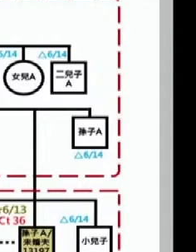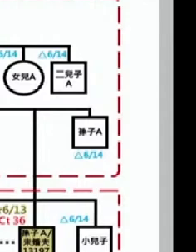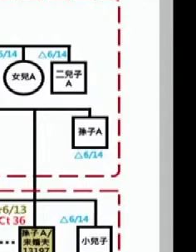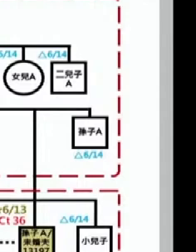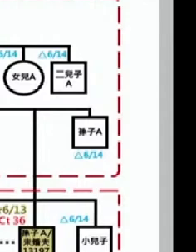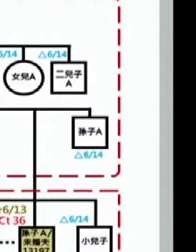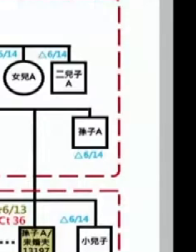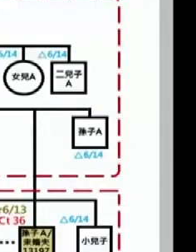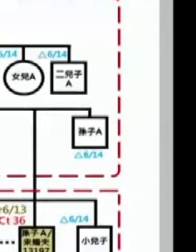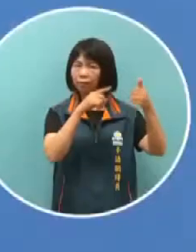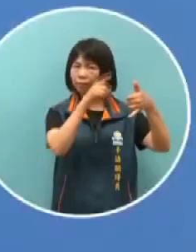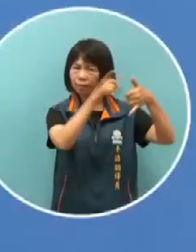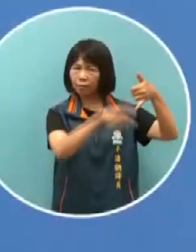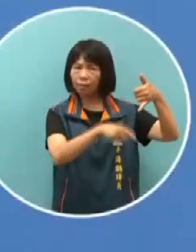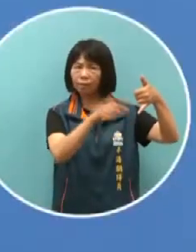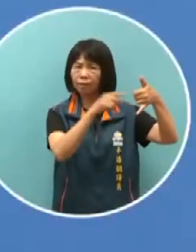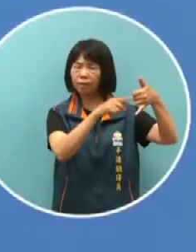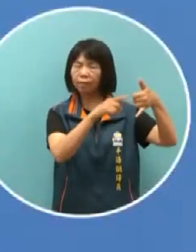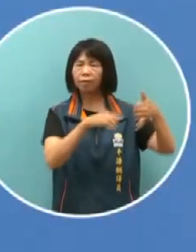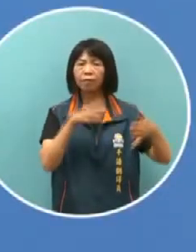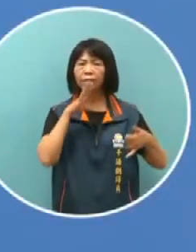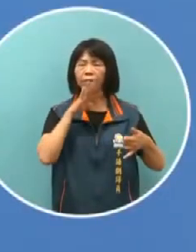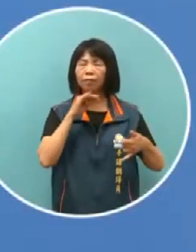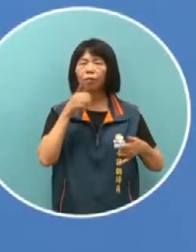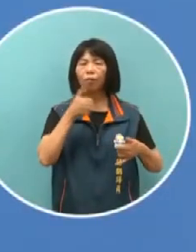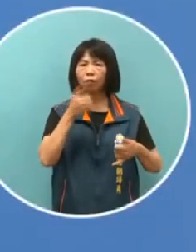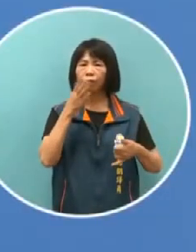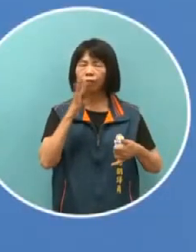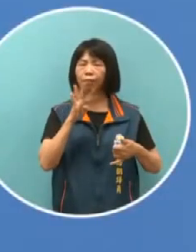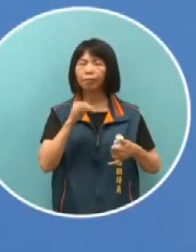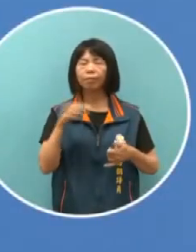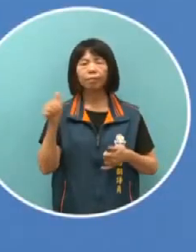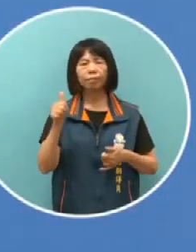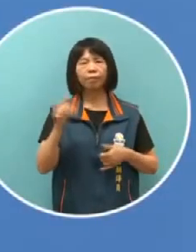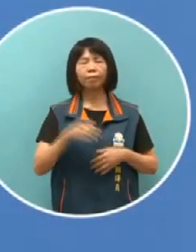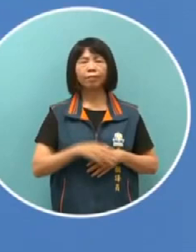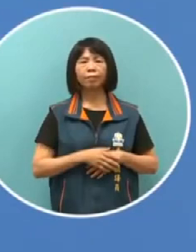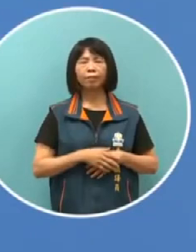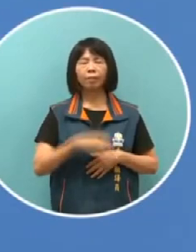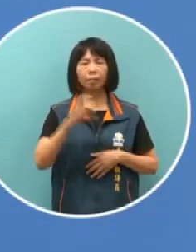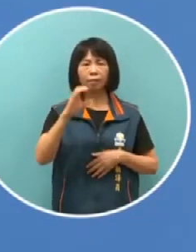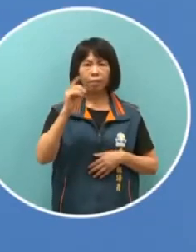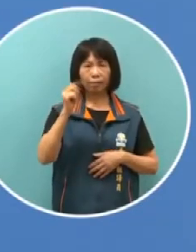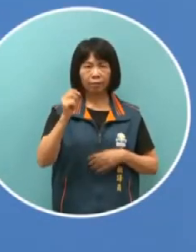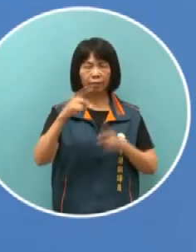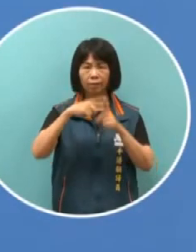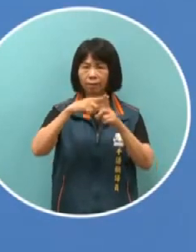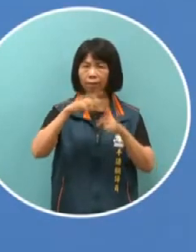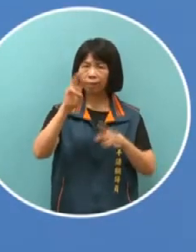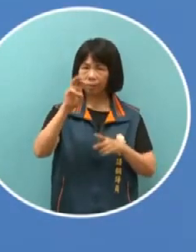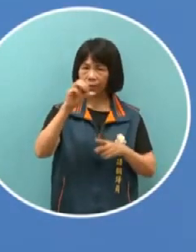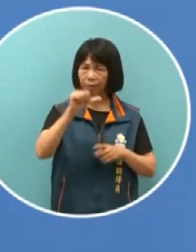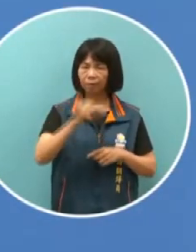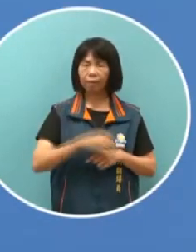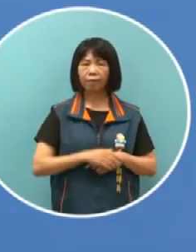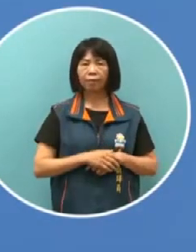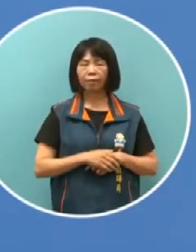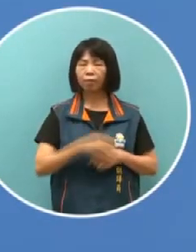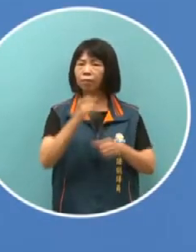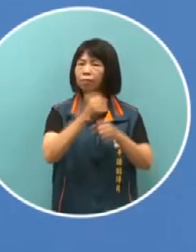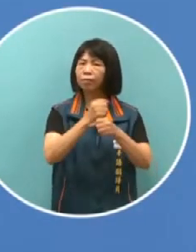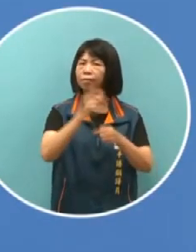那13569呢，他是一个50多岁的男性，那他的 CT 值是在35，那他的职